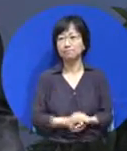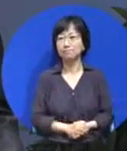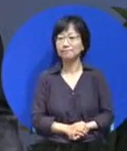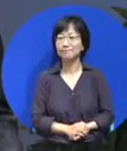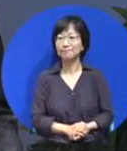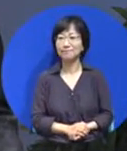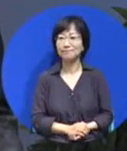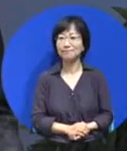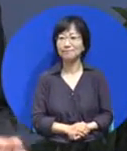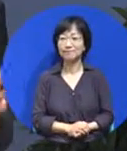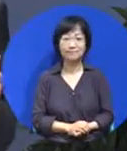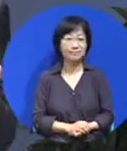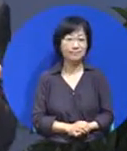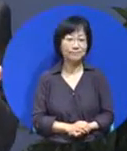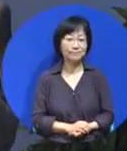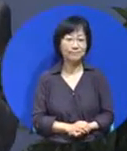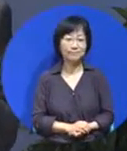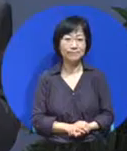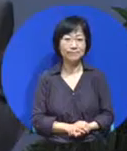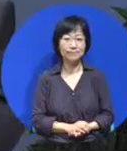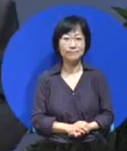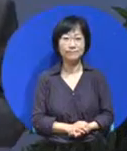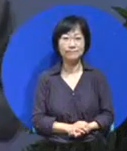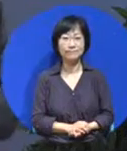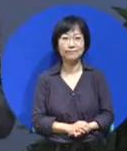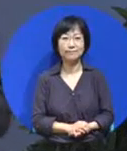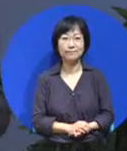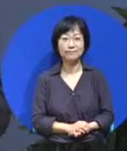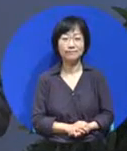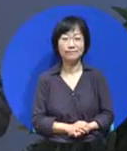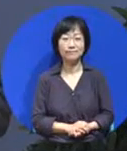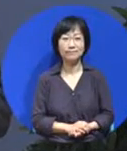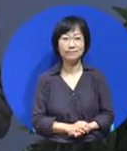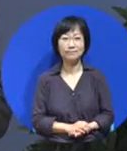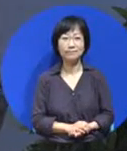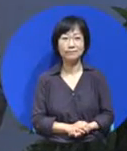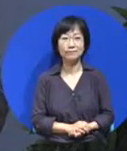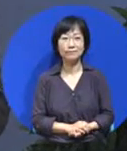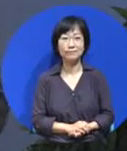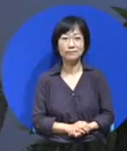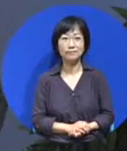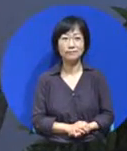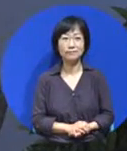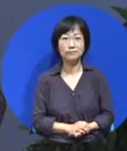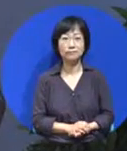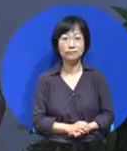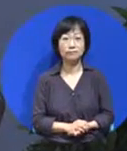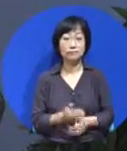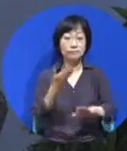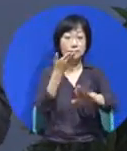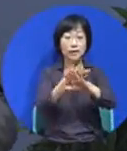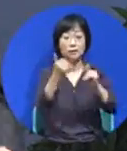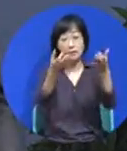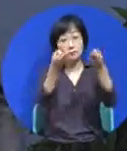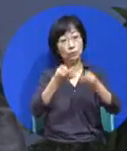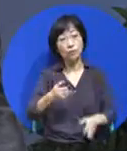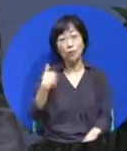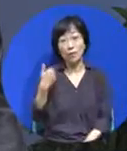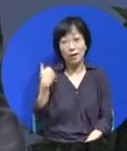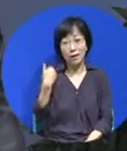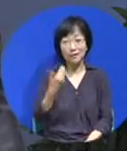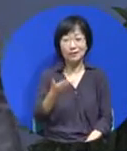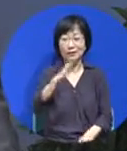It doesn't matter. 여러 가지가 다른 사람이 알지 못하는 해결이 오기 시작했어요. Then I was able to